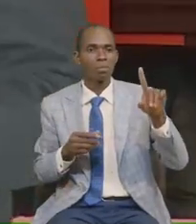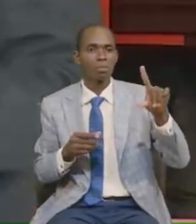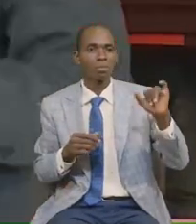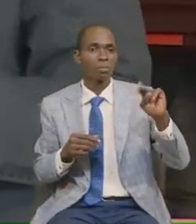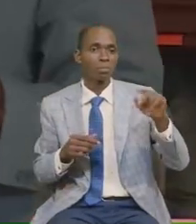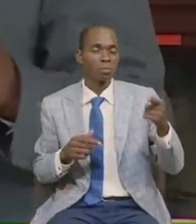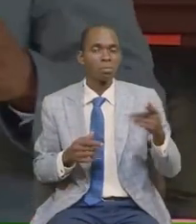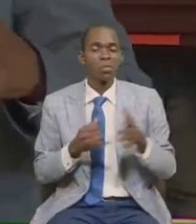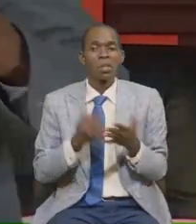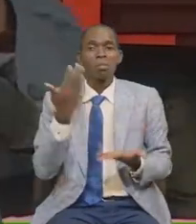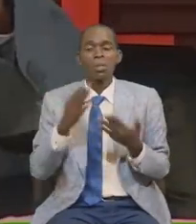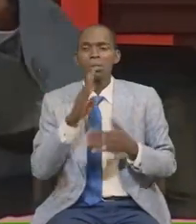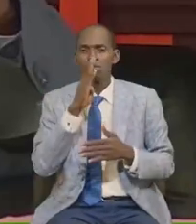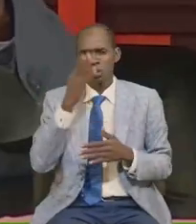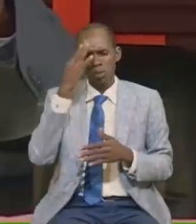peut-être